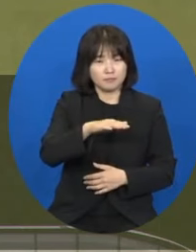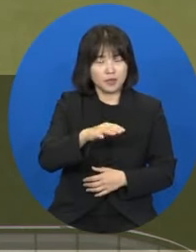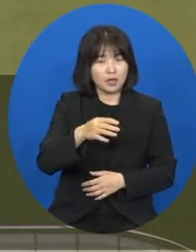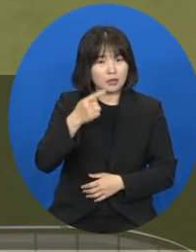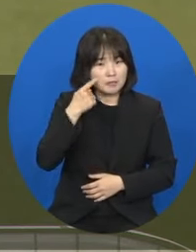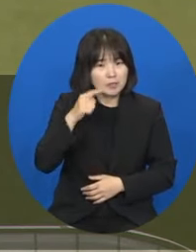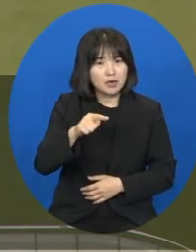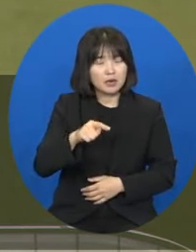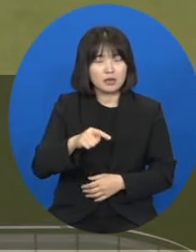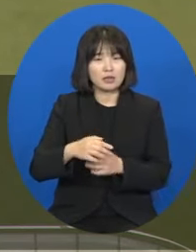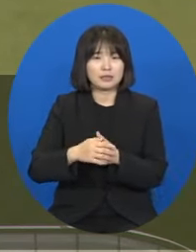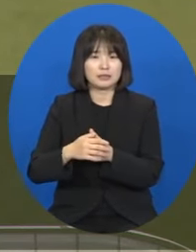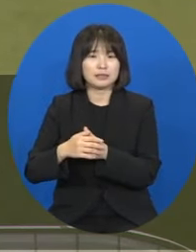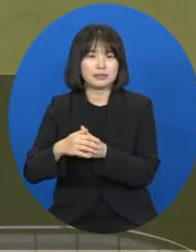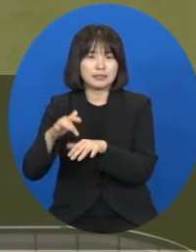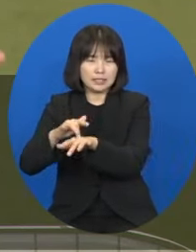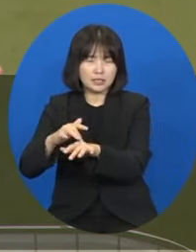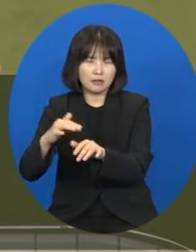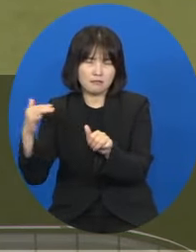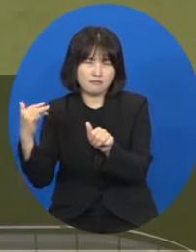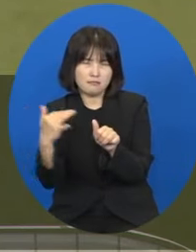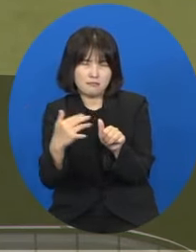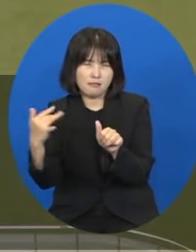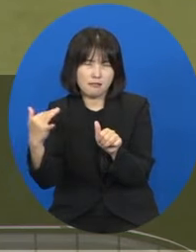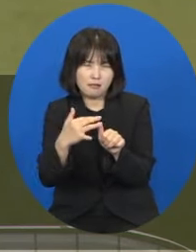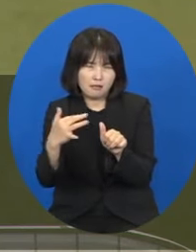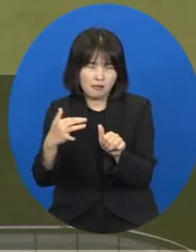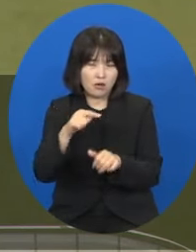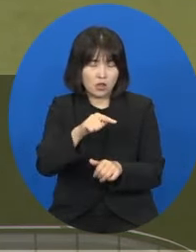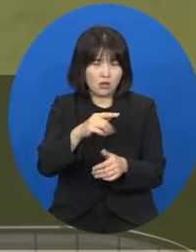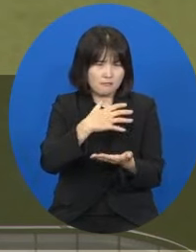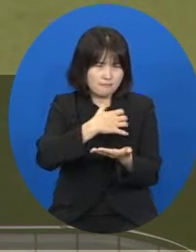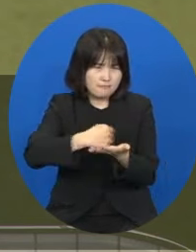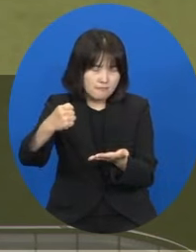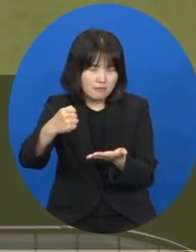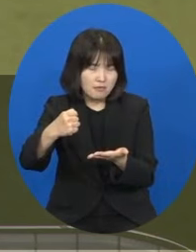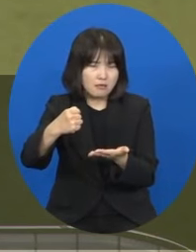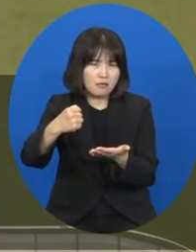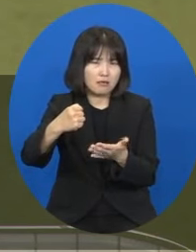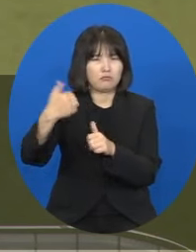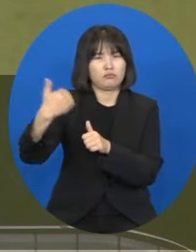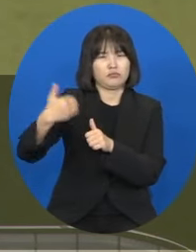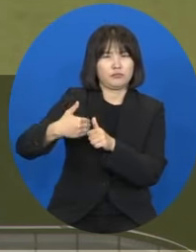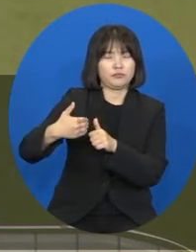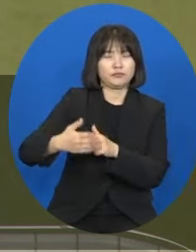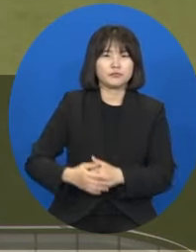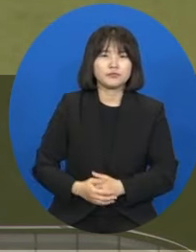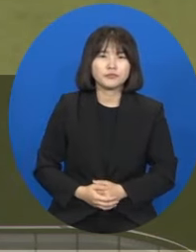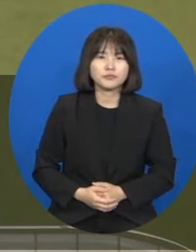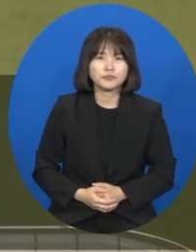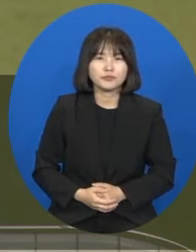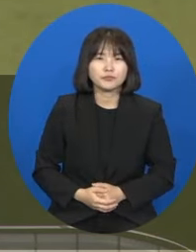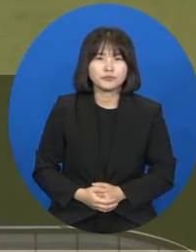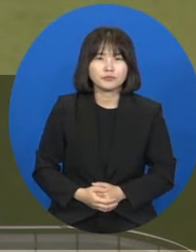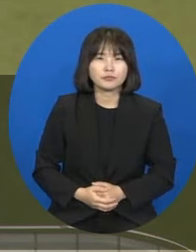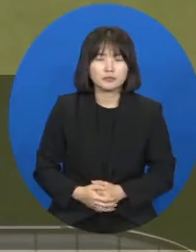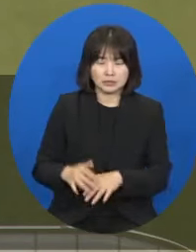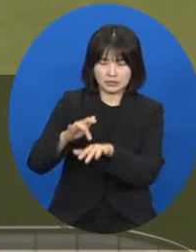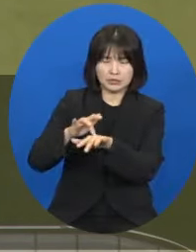봐라, 사탄이 밀처럼 너희를 체질하려고 너희를 소나기에 넣기를 요구하였다. 자, 사탄이